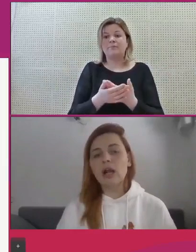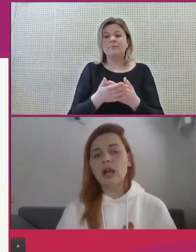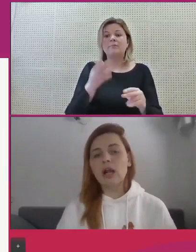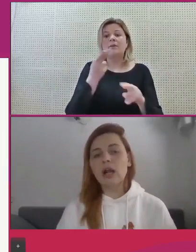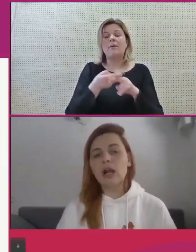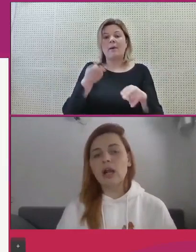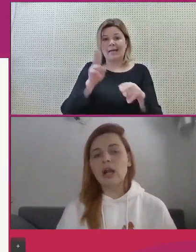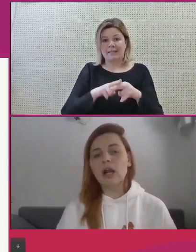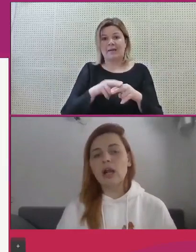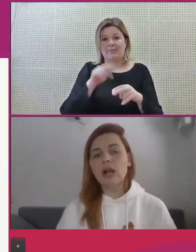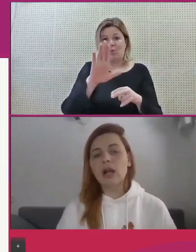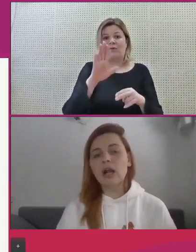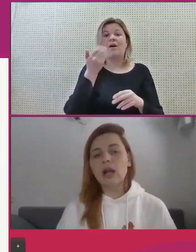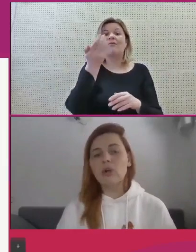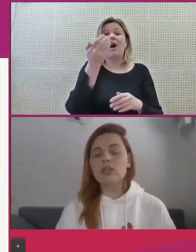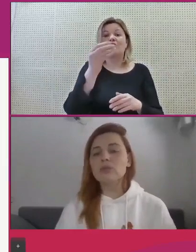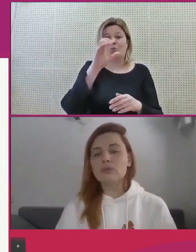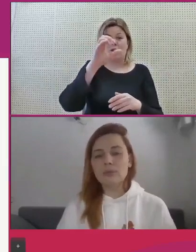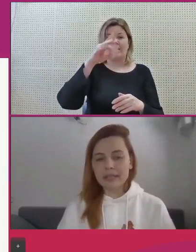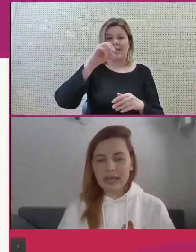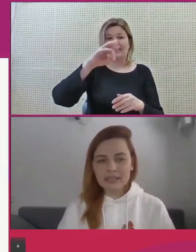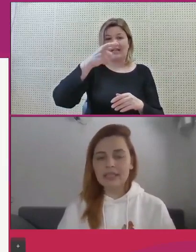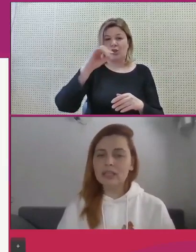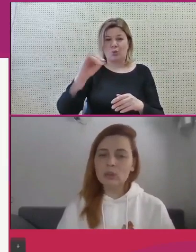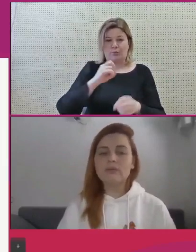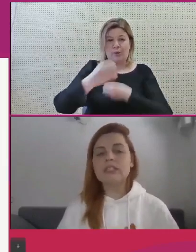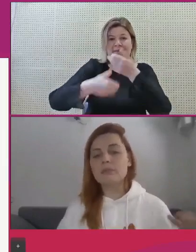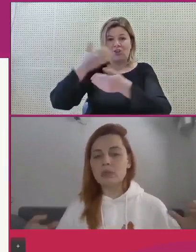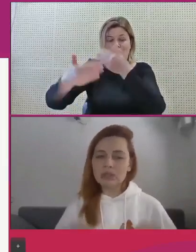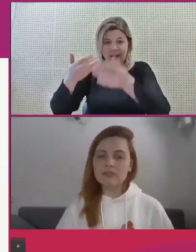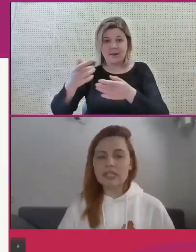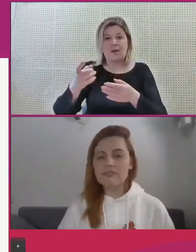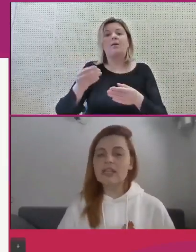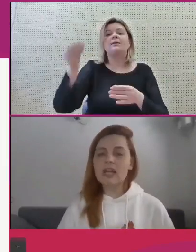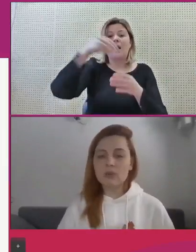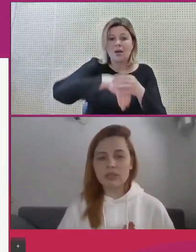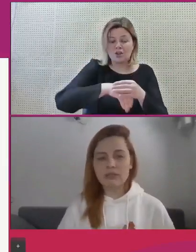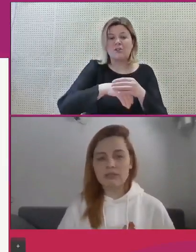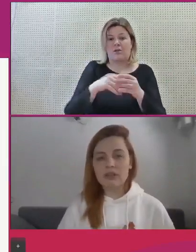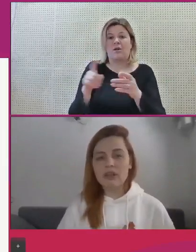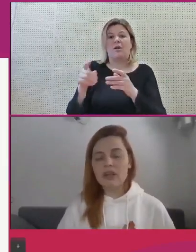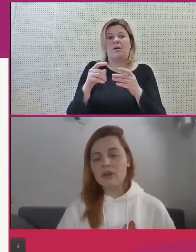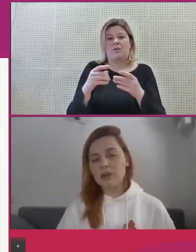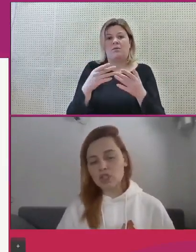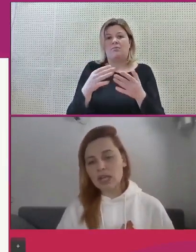в стратегию, в продвижение хотя бы одно какое-нибудь мероприятие, на котором вы соберете всех своих